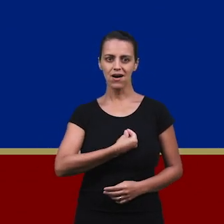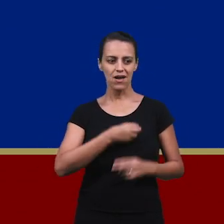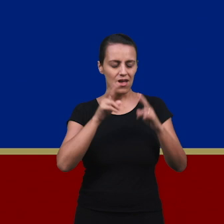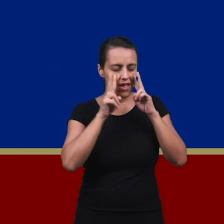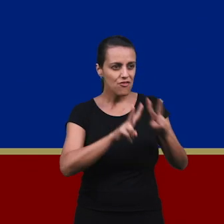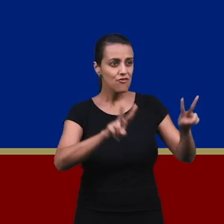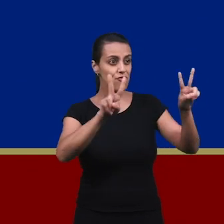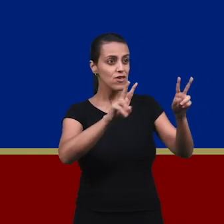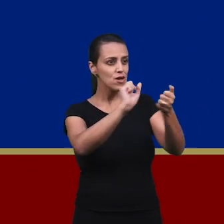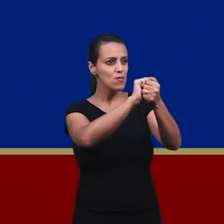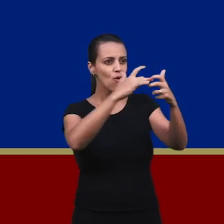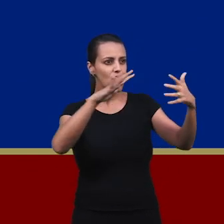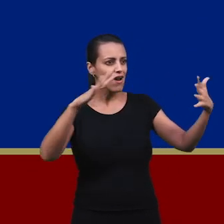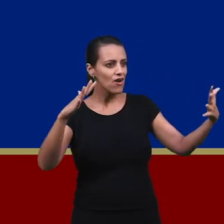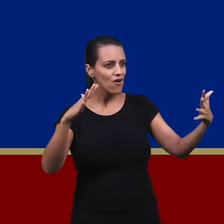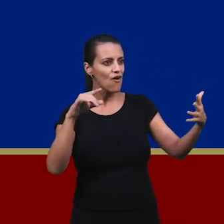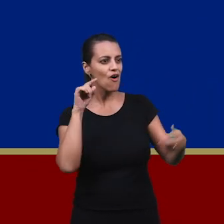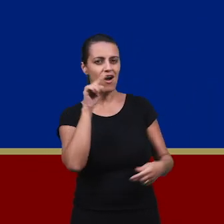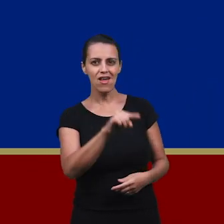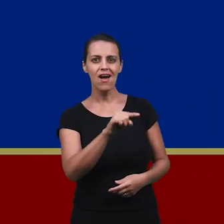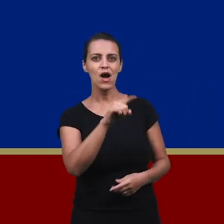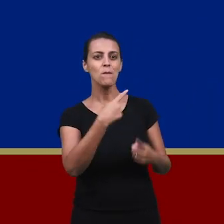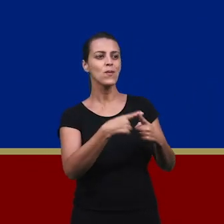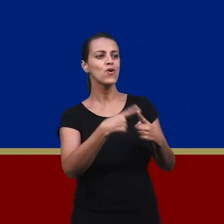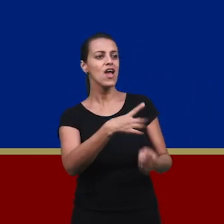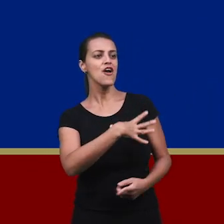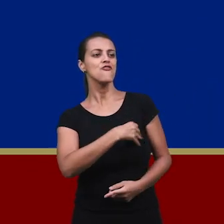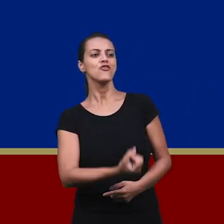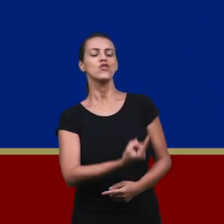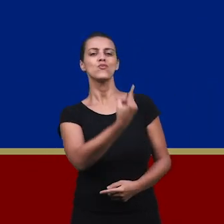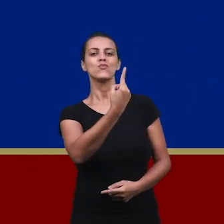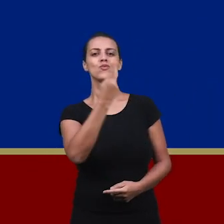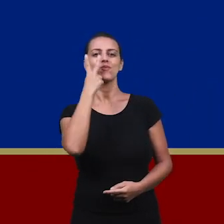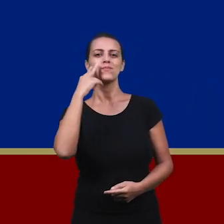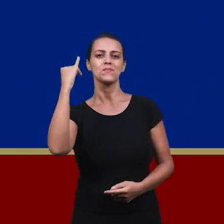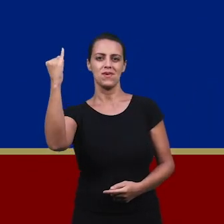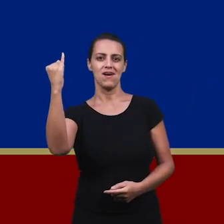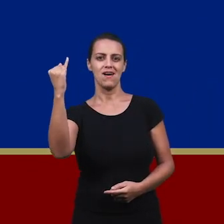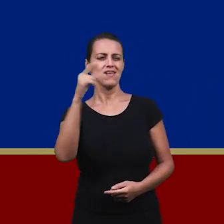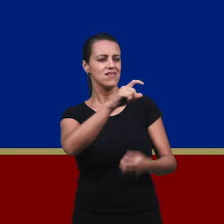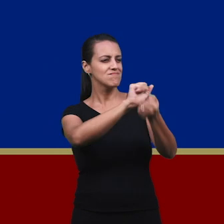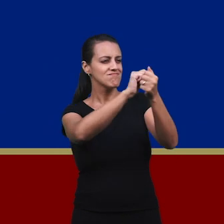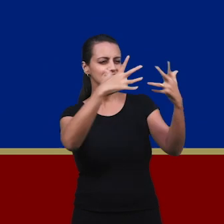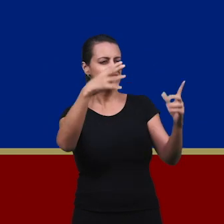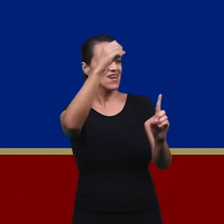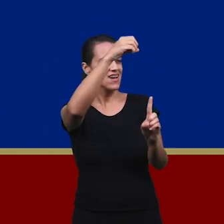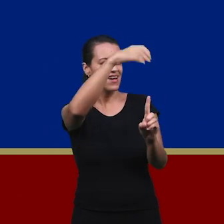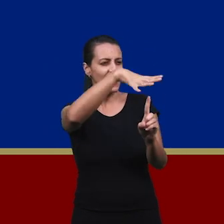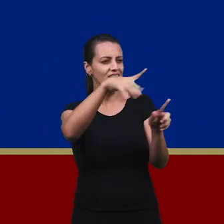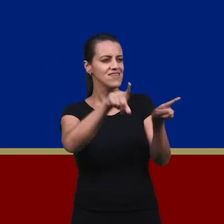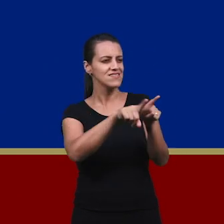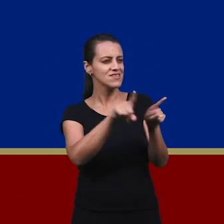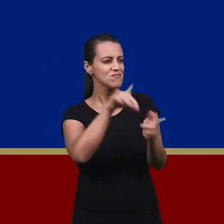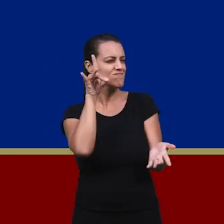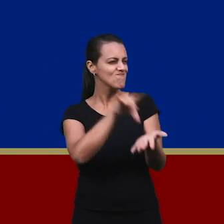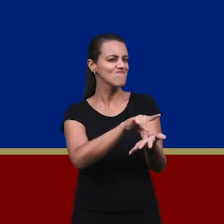Fils unique du Père, rempli de grâce et de vérité. » Le Seigneur Jésus, il est venu au monde comme un